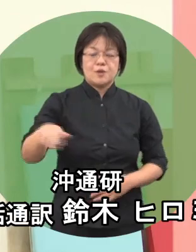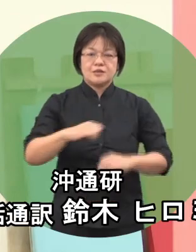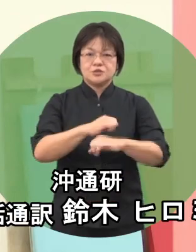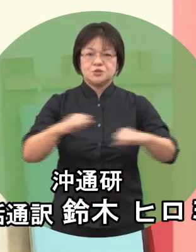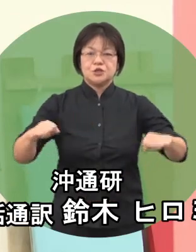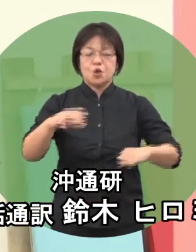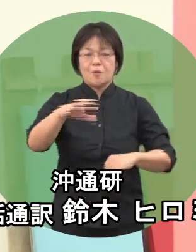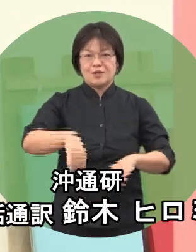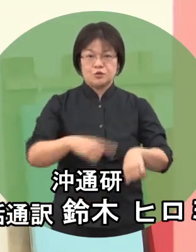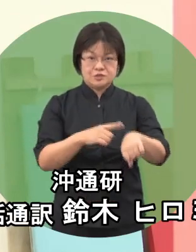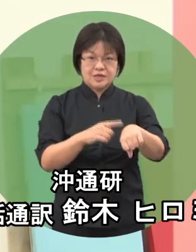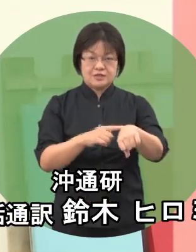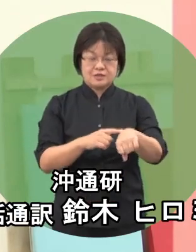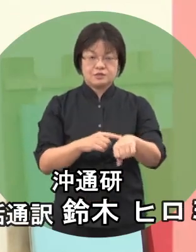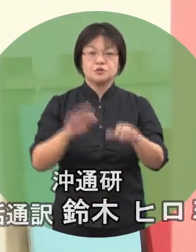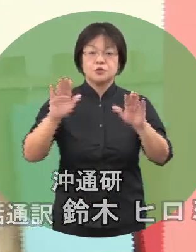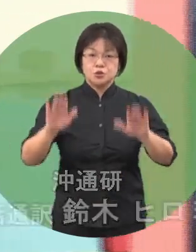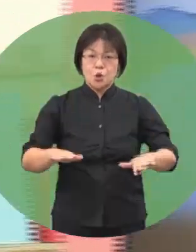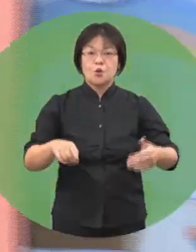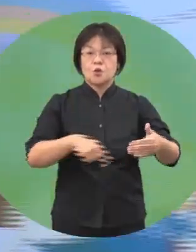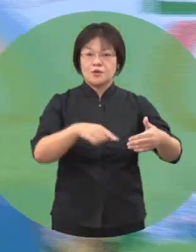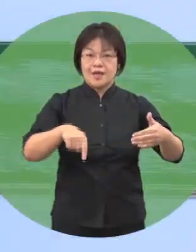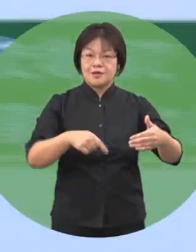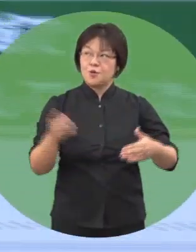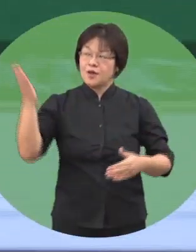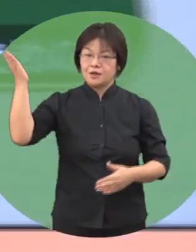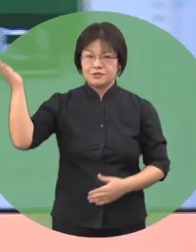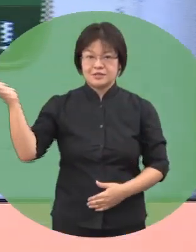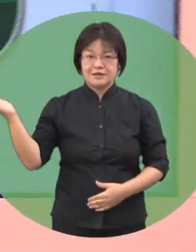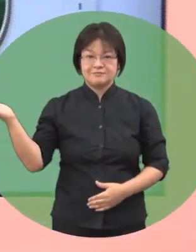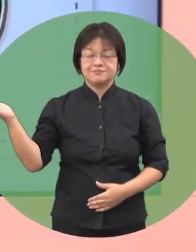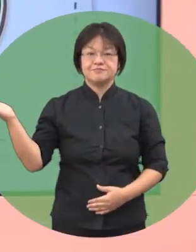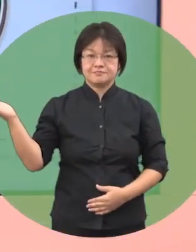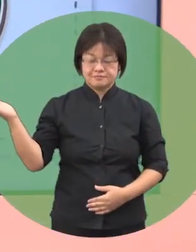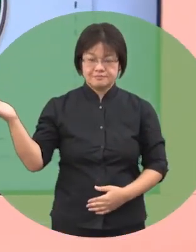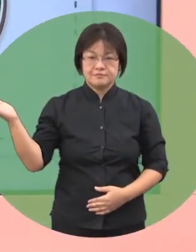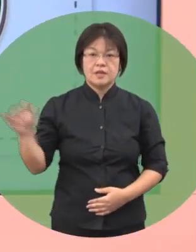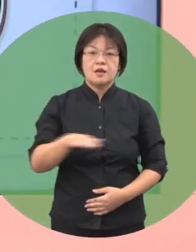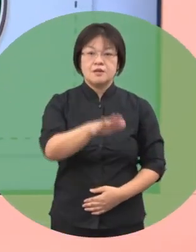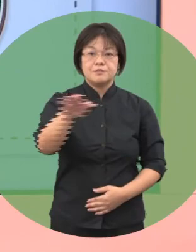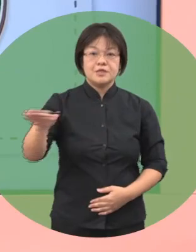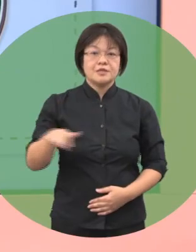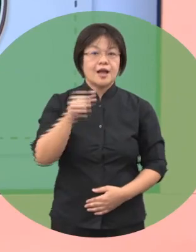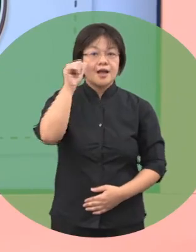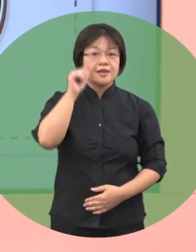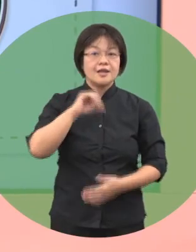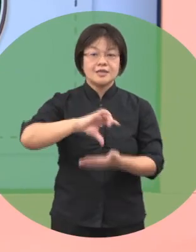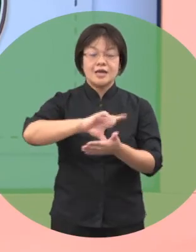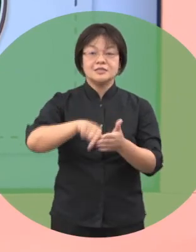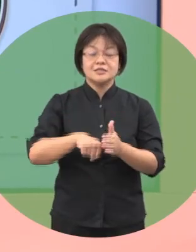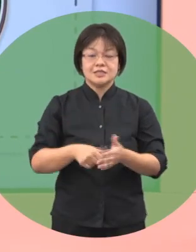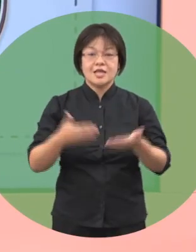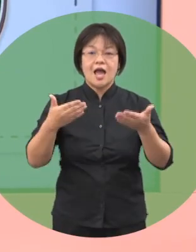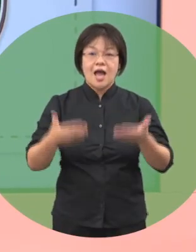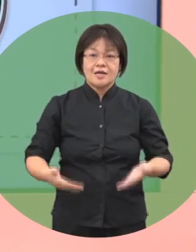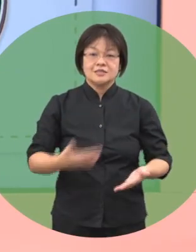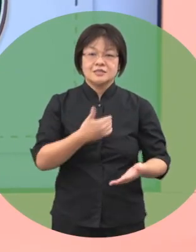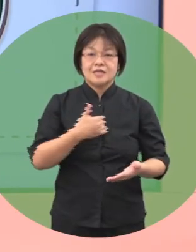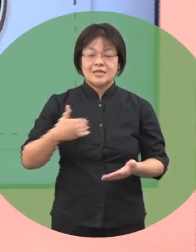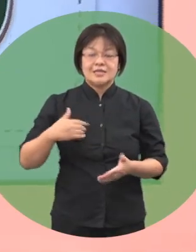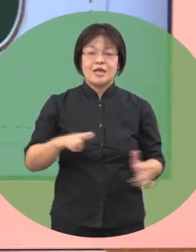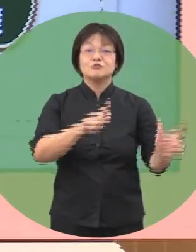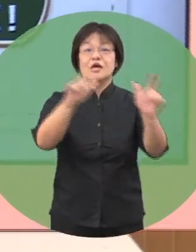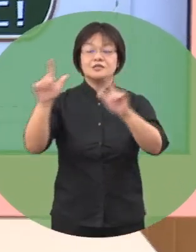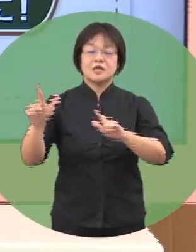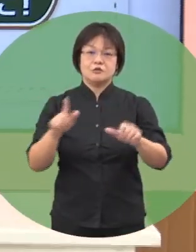チュ広場の時間です。今日のトピックはこちら、誰もが住み慣れた地域で安心して暮らしていくために